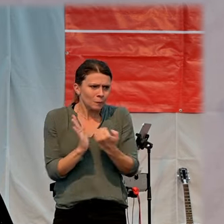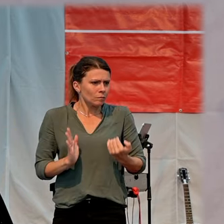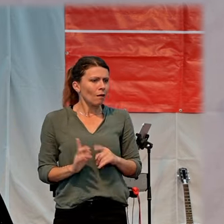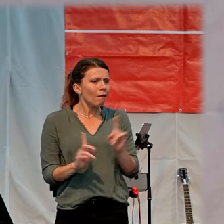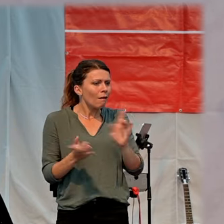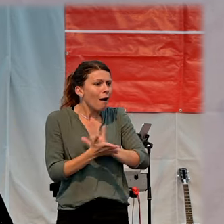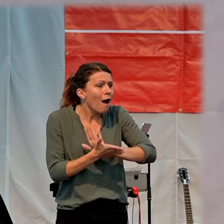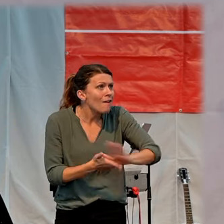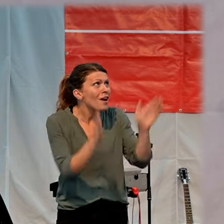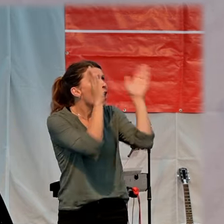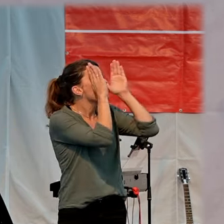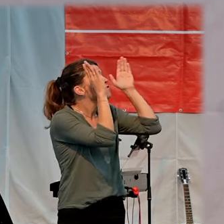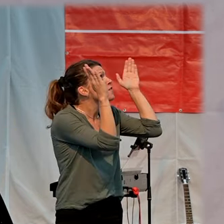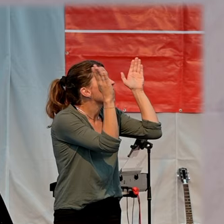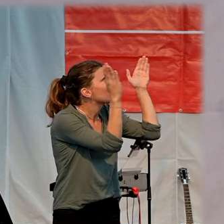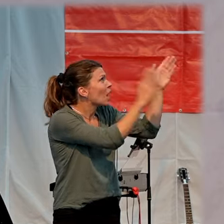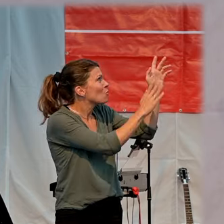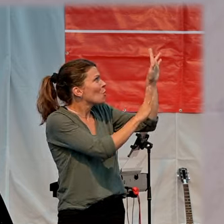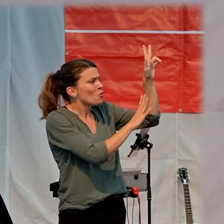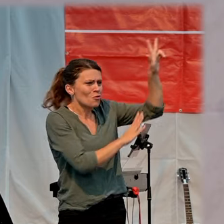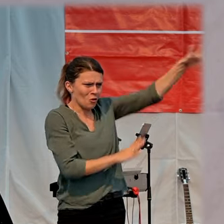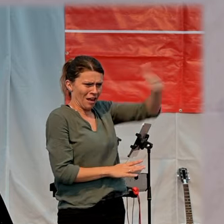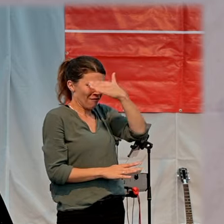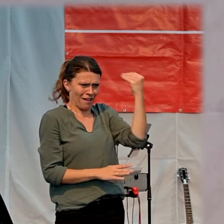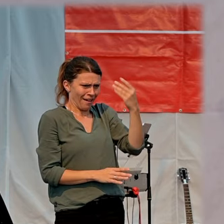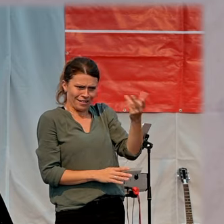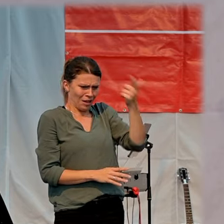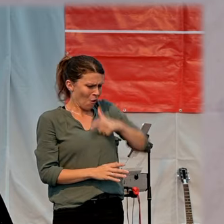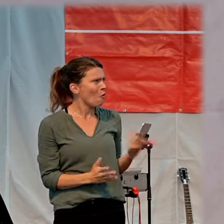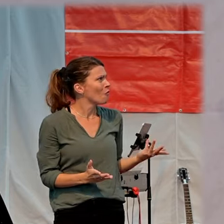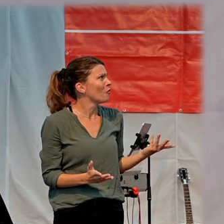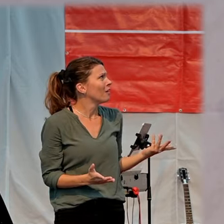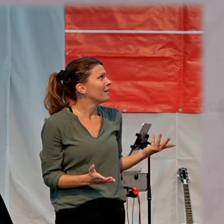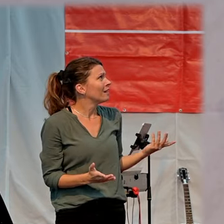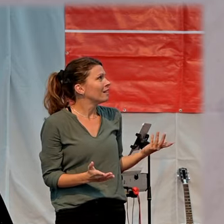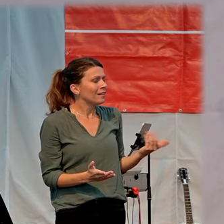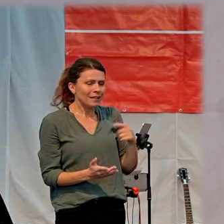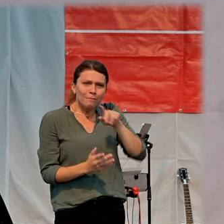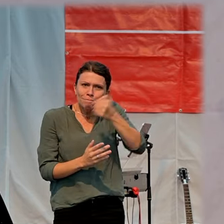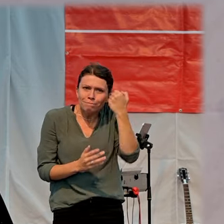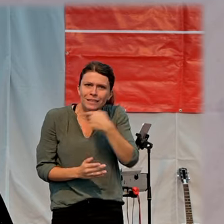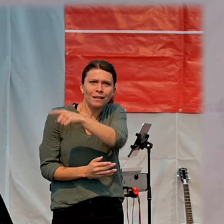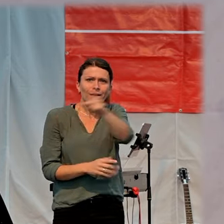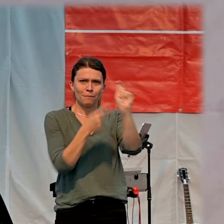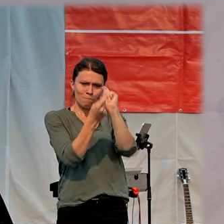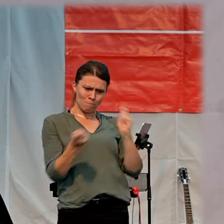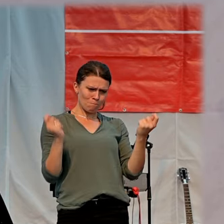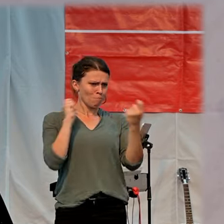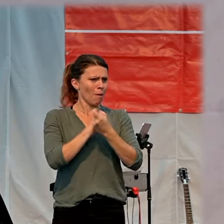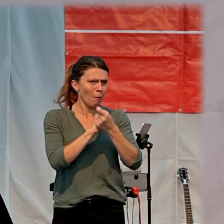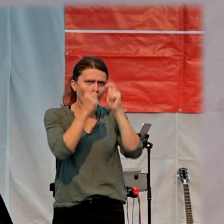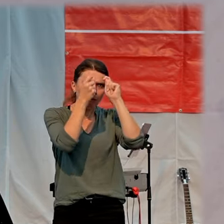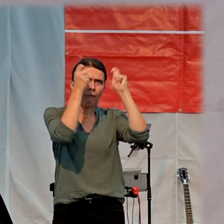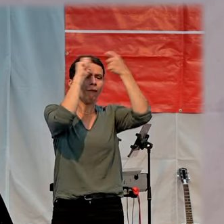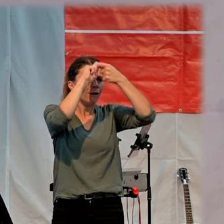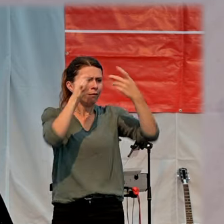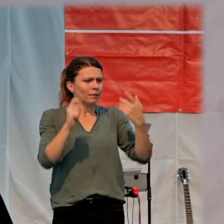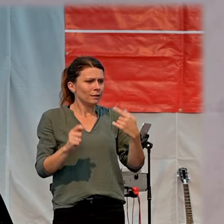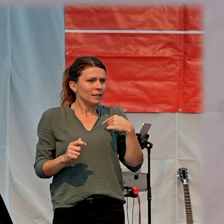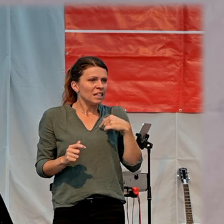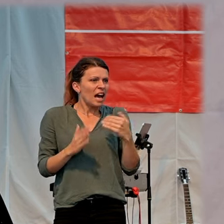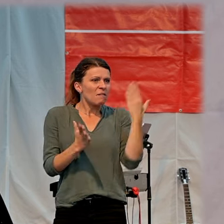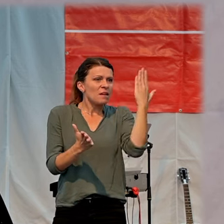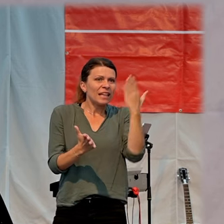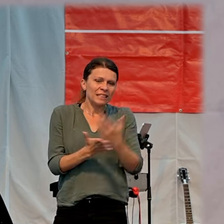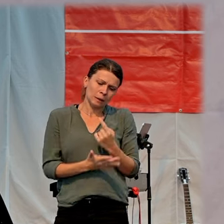vertrauen, dass Gott uns nicht vergessen hat. Denk um, denk nicht, dass du zum Schluss mit deinen 5 Geschwistern